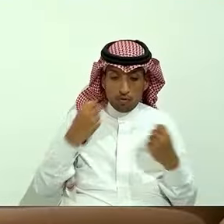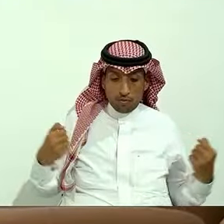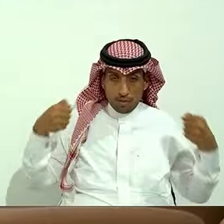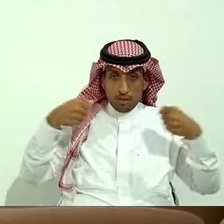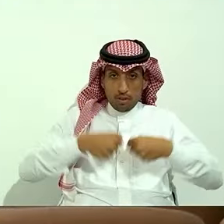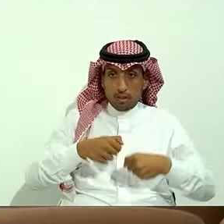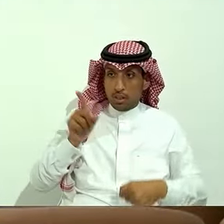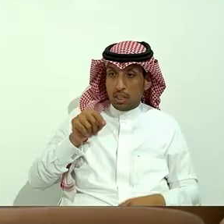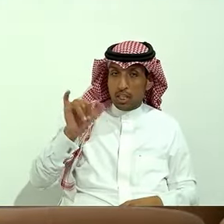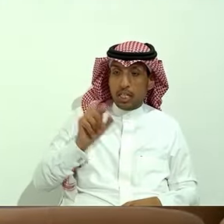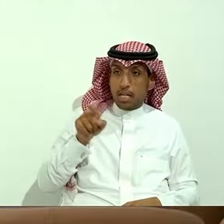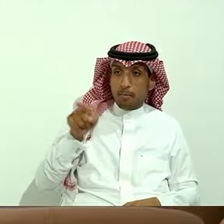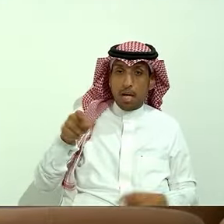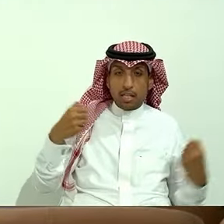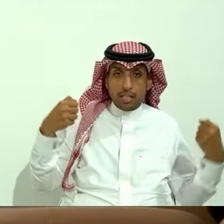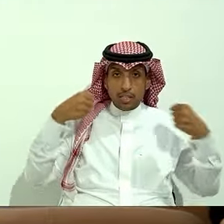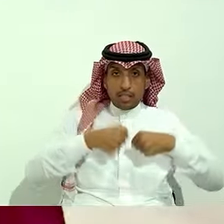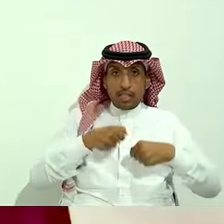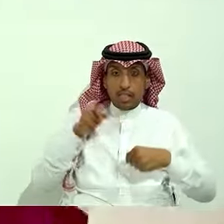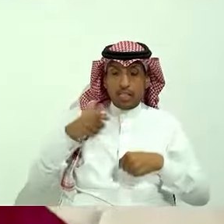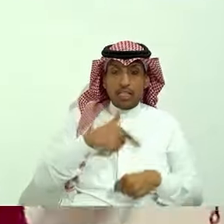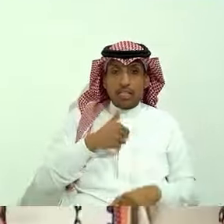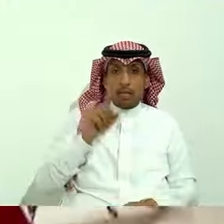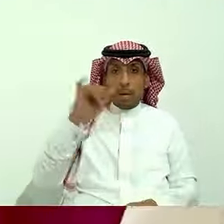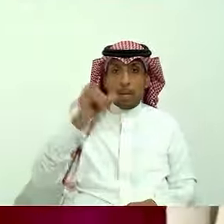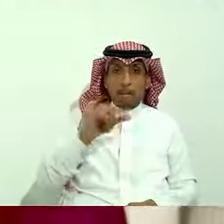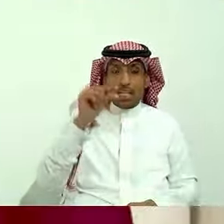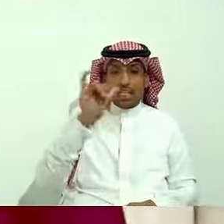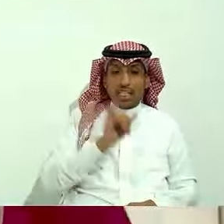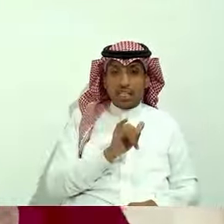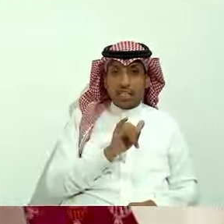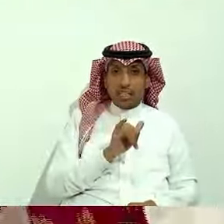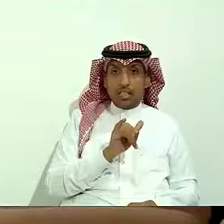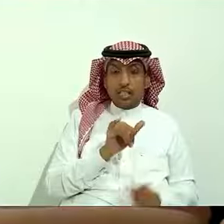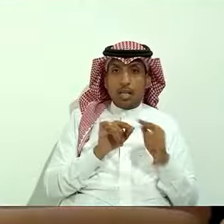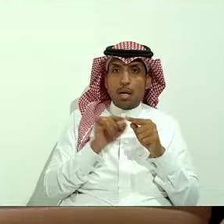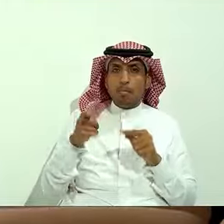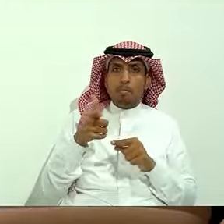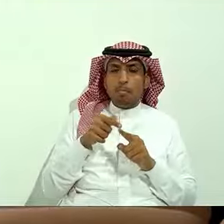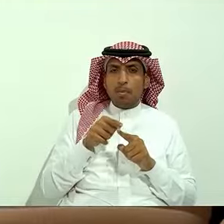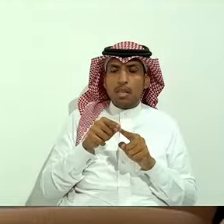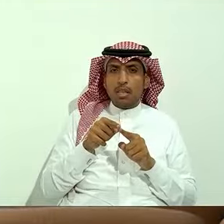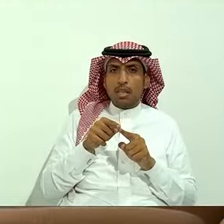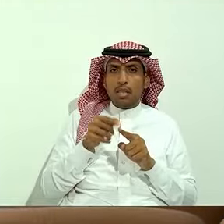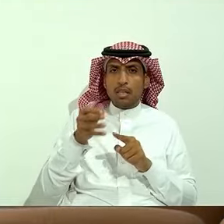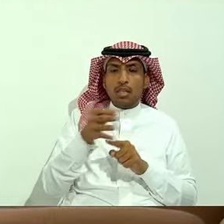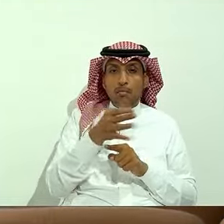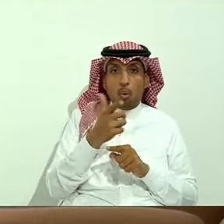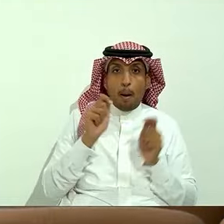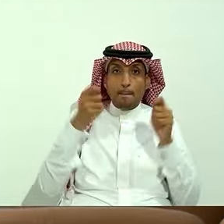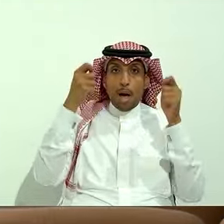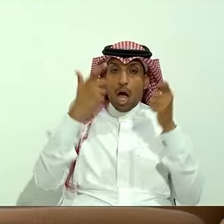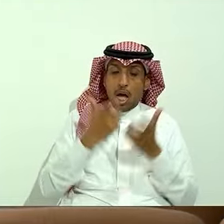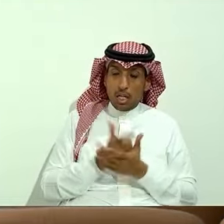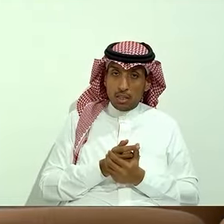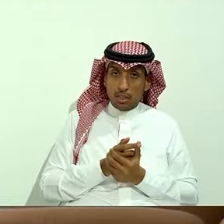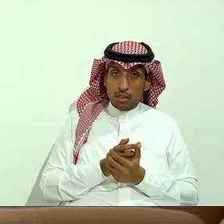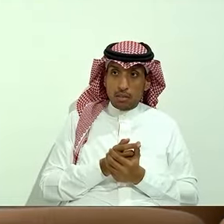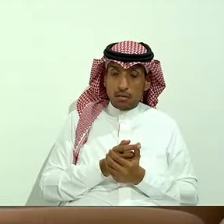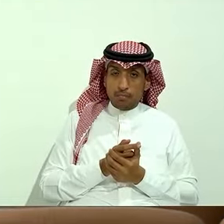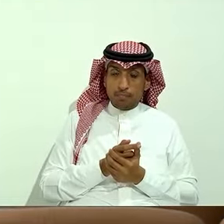ريف، هذه البيدي اللي من بيدة، من منطقة الباحة،